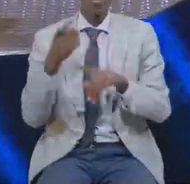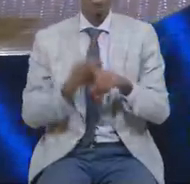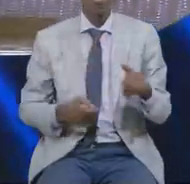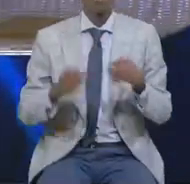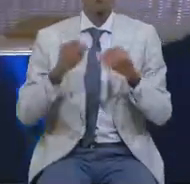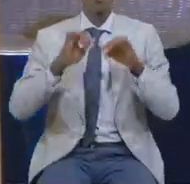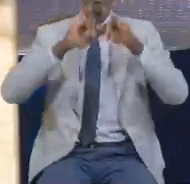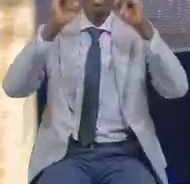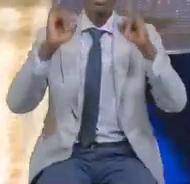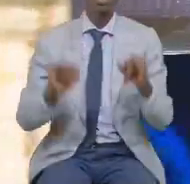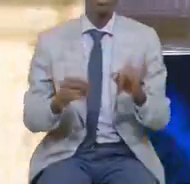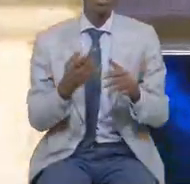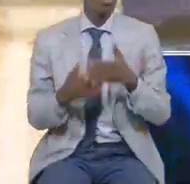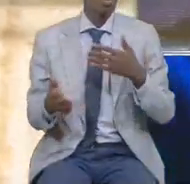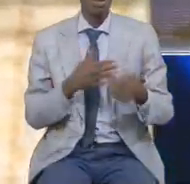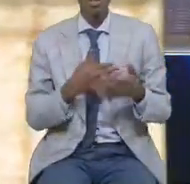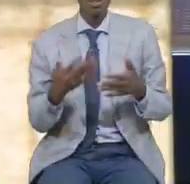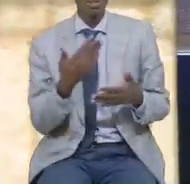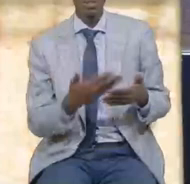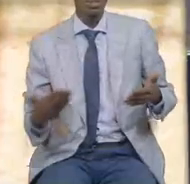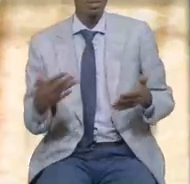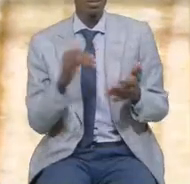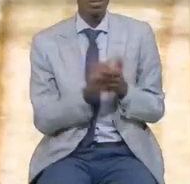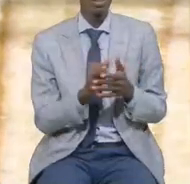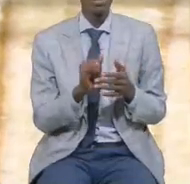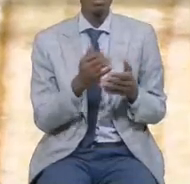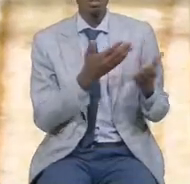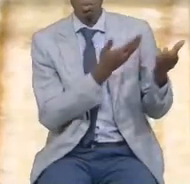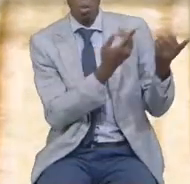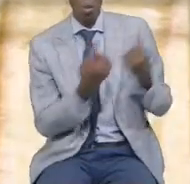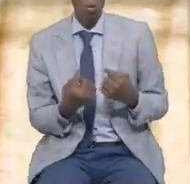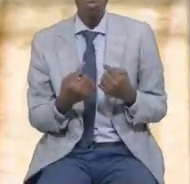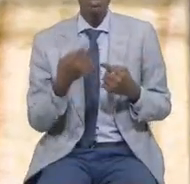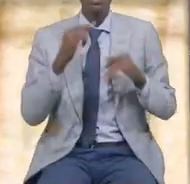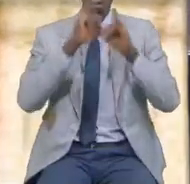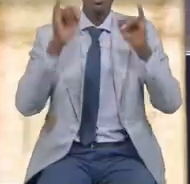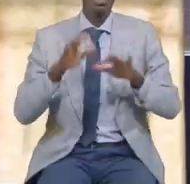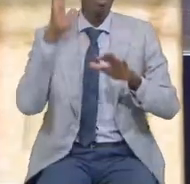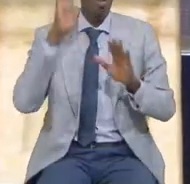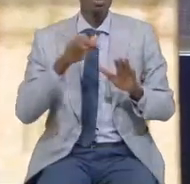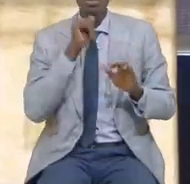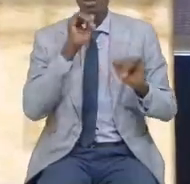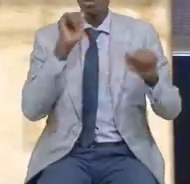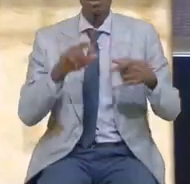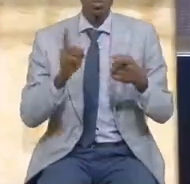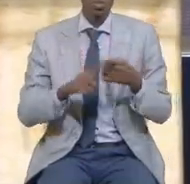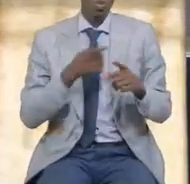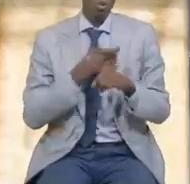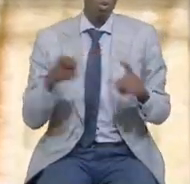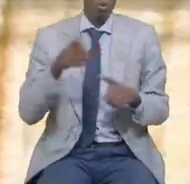que soit la menace des idolâtres, cela ne peut rien te faire. Alors, fuyez